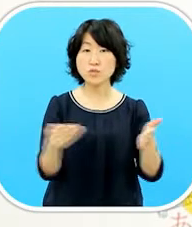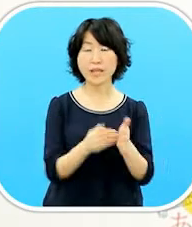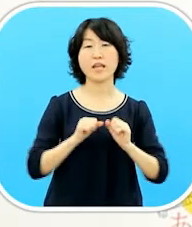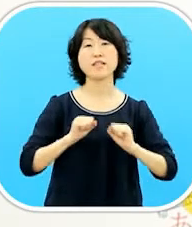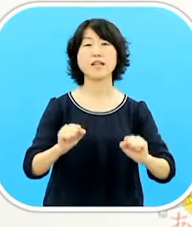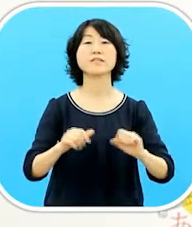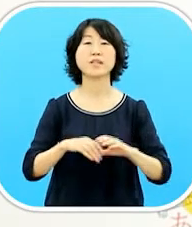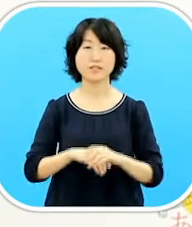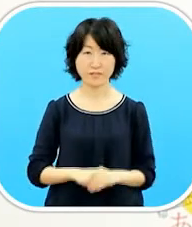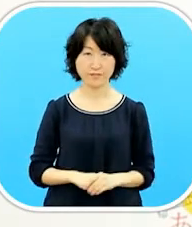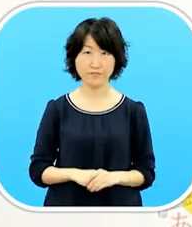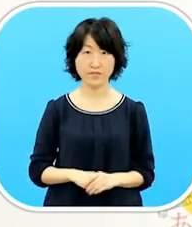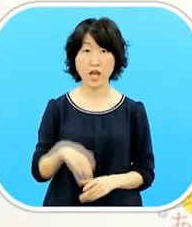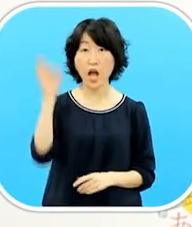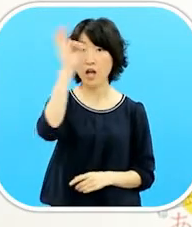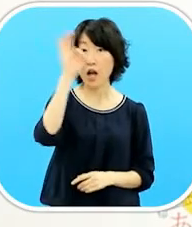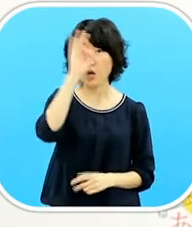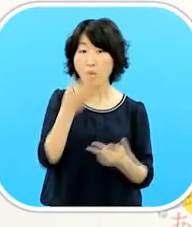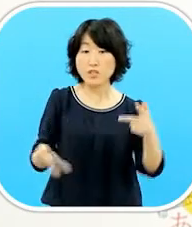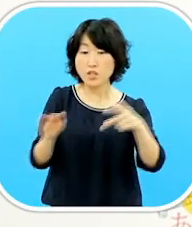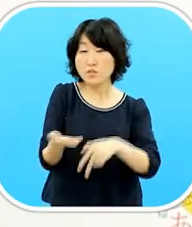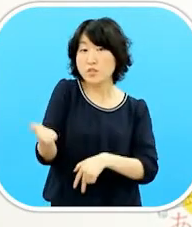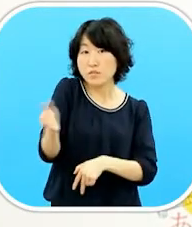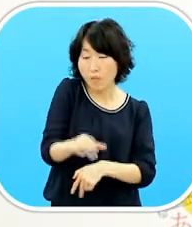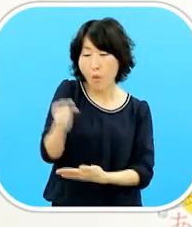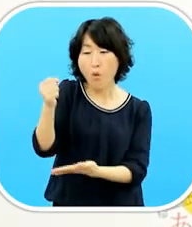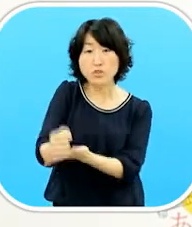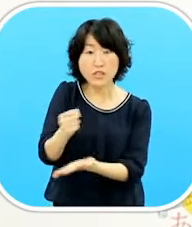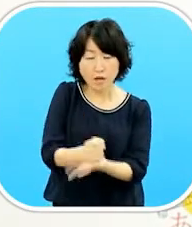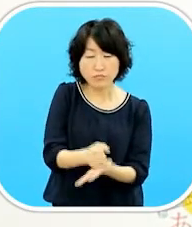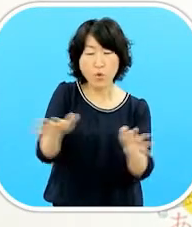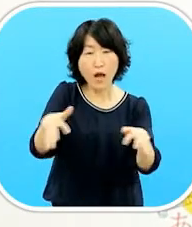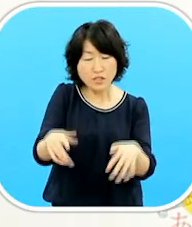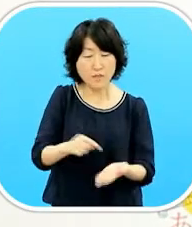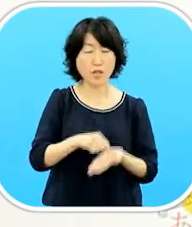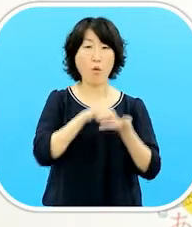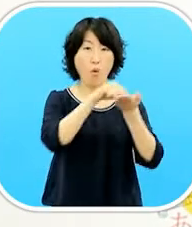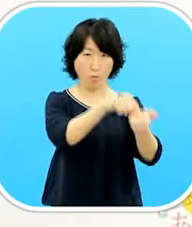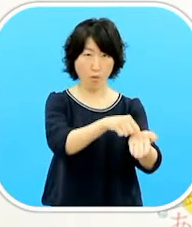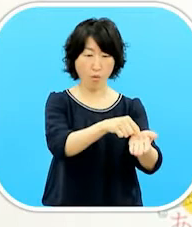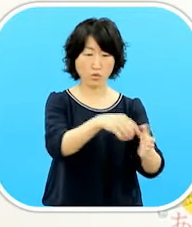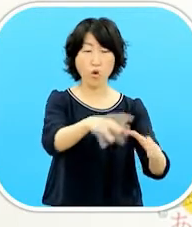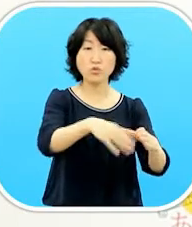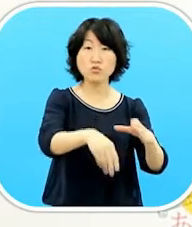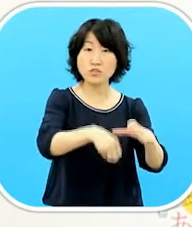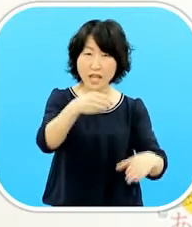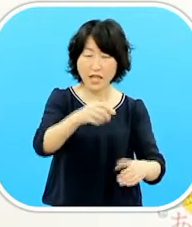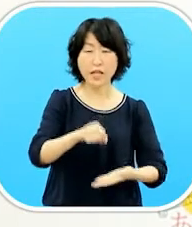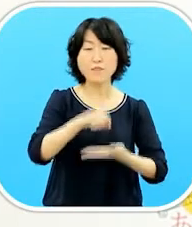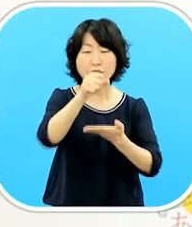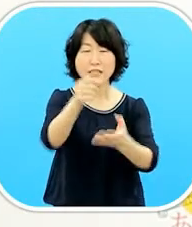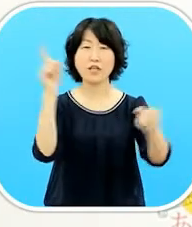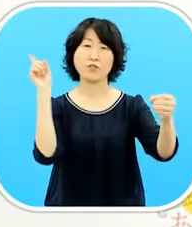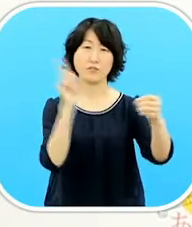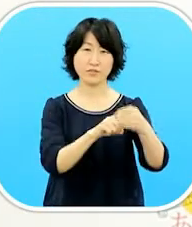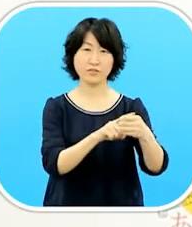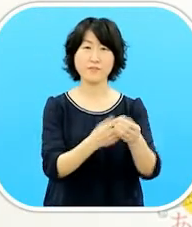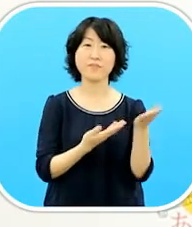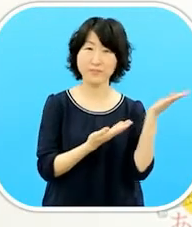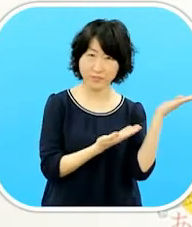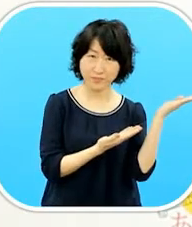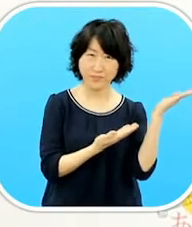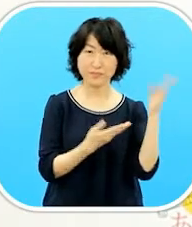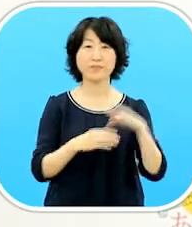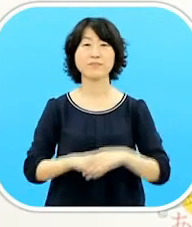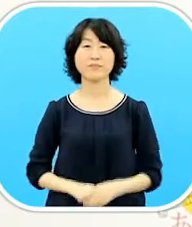施しています。観光施設に設置しているスタンプを集めて応募すると抽選で素敵なプレゼントが当たります。ぜひ